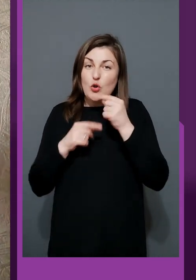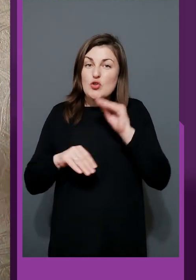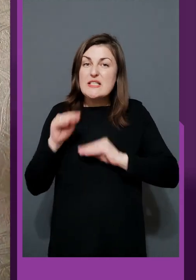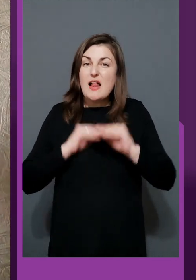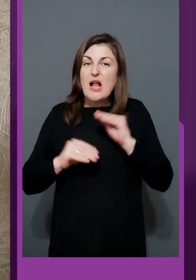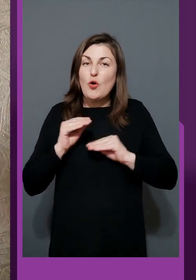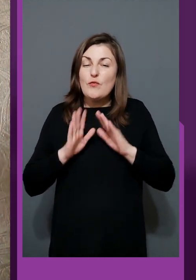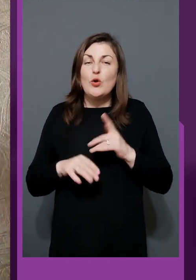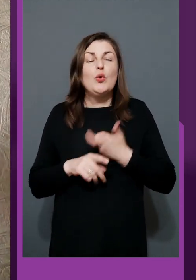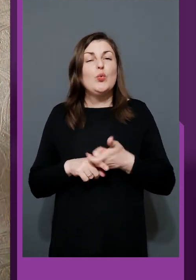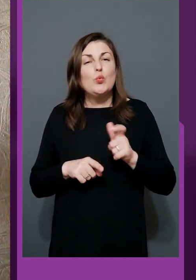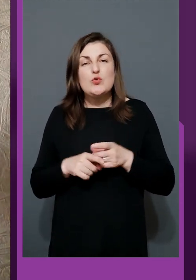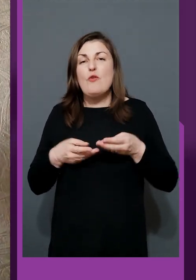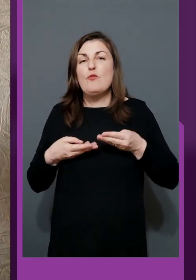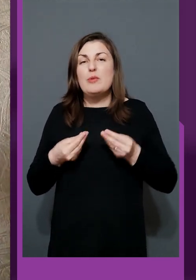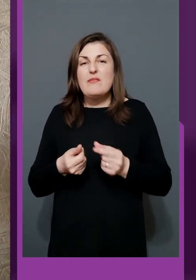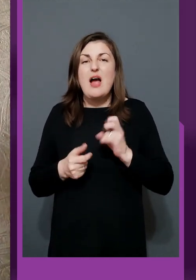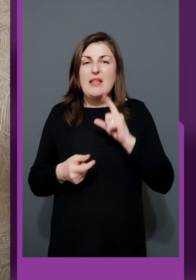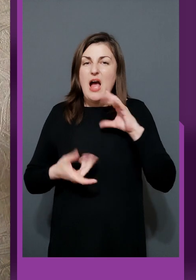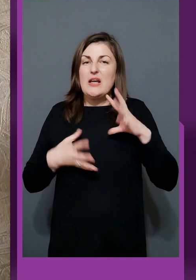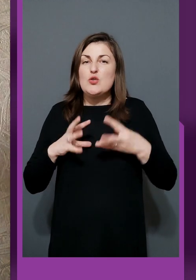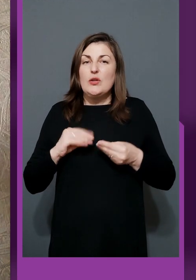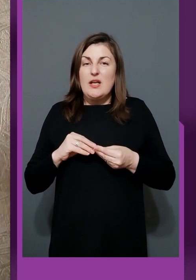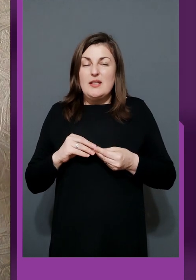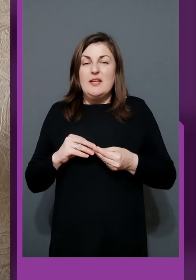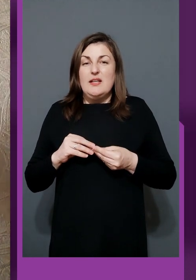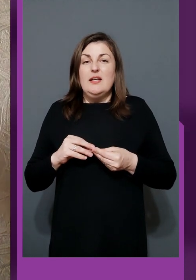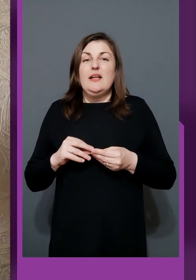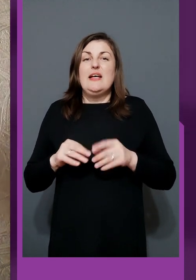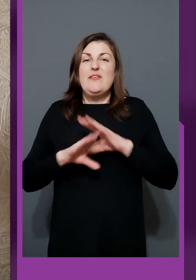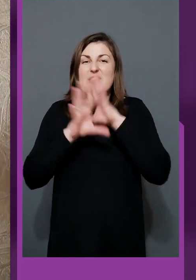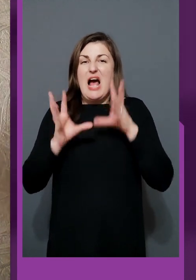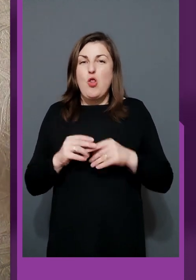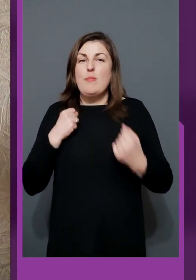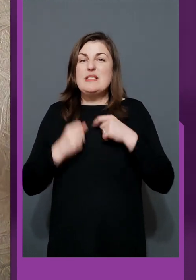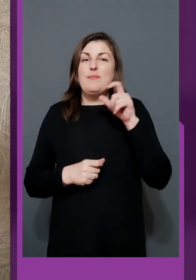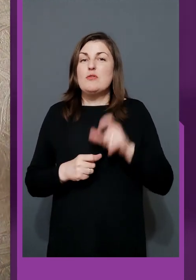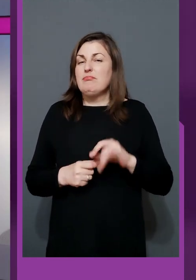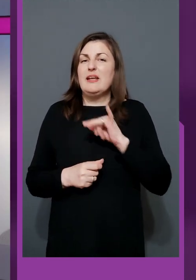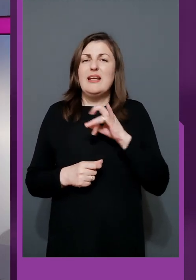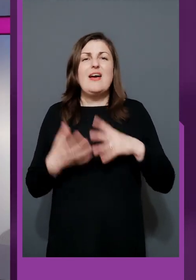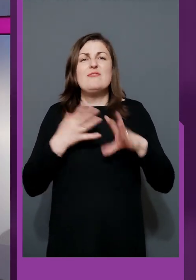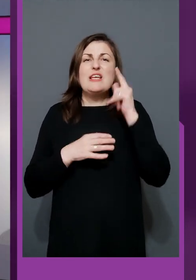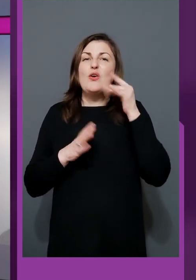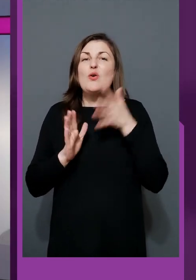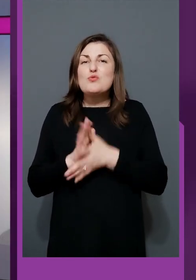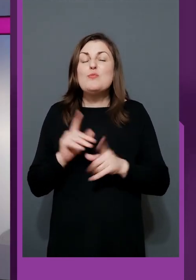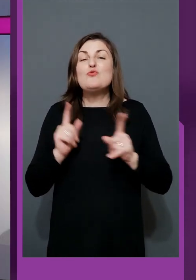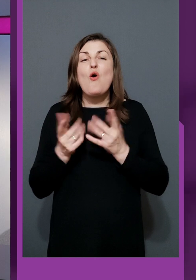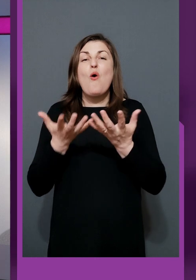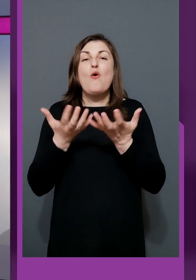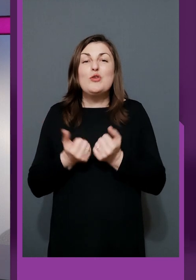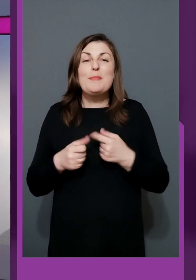психологічна складові дуже впливають на результативність загалом спортсмена Іра Всі розуміють